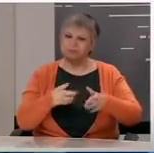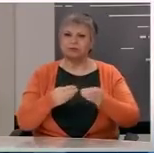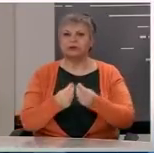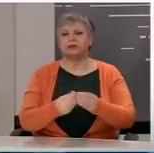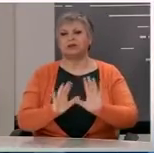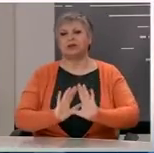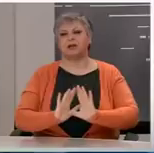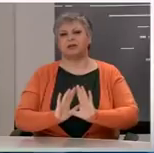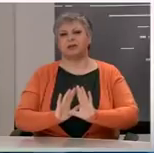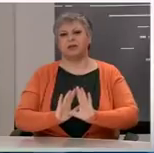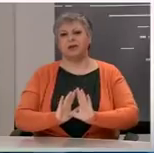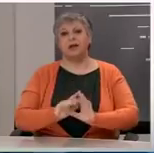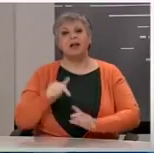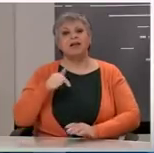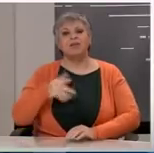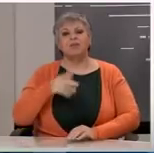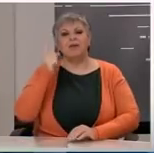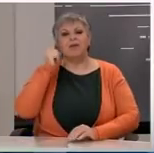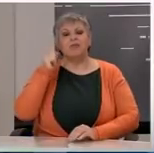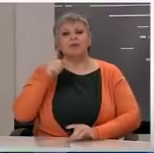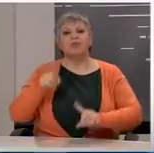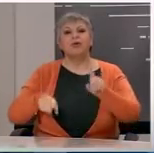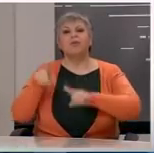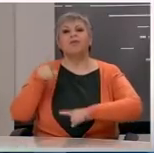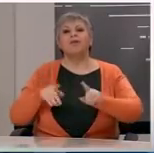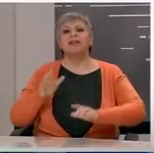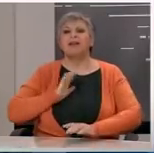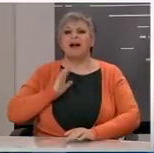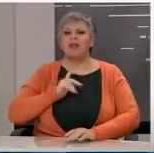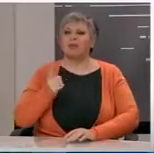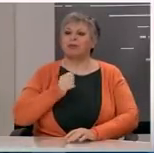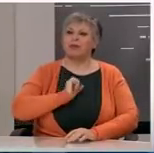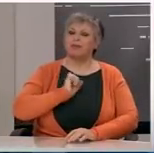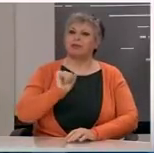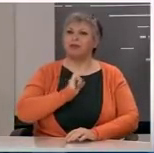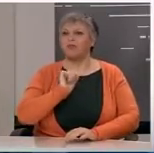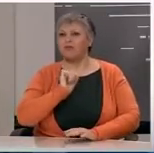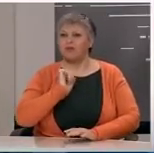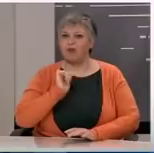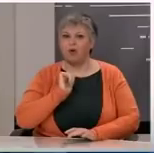Για να μάθουν κάποιοι να νομίζουν ότι ούτε τους φοβόμαστε,